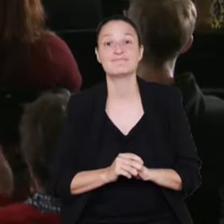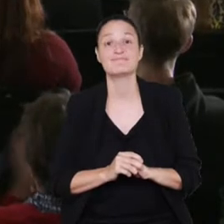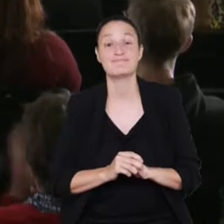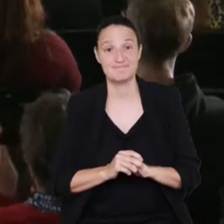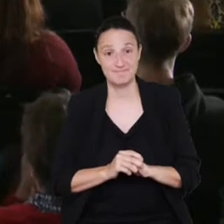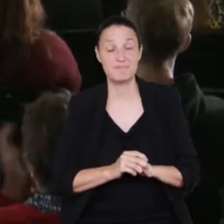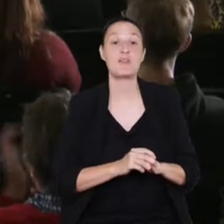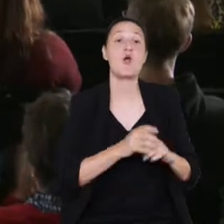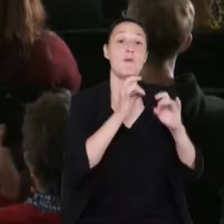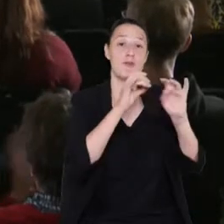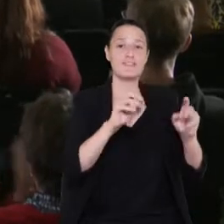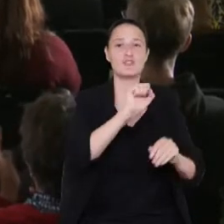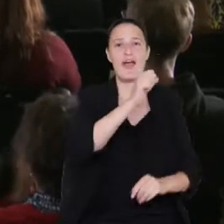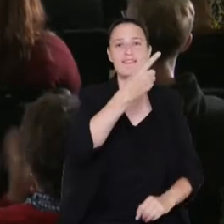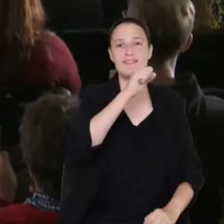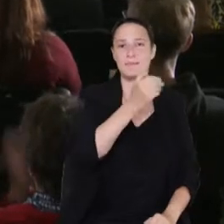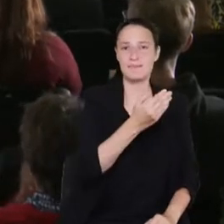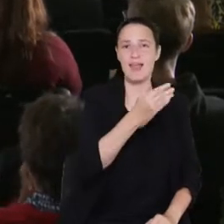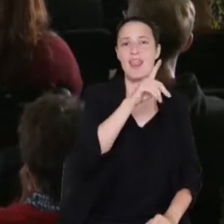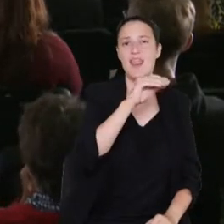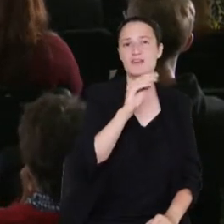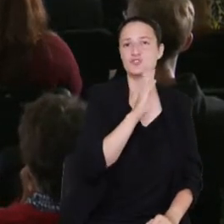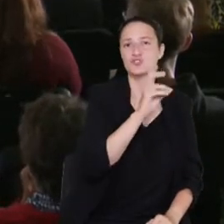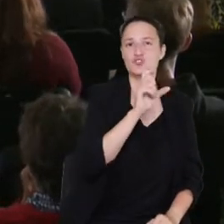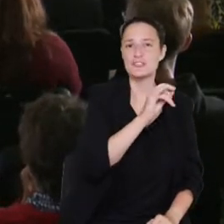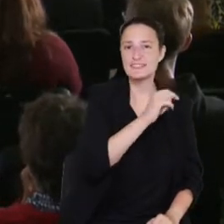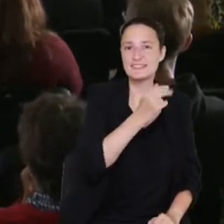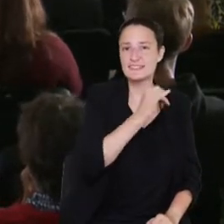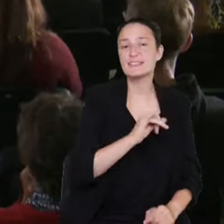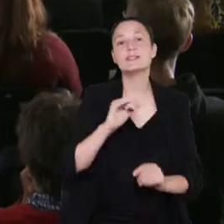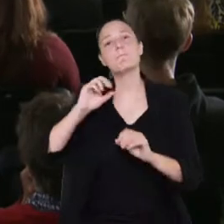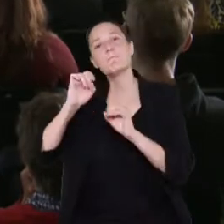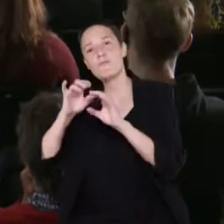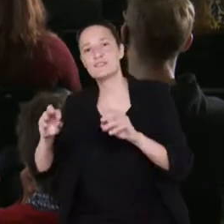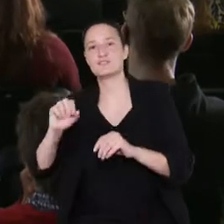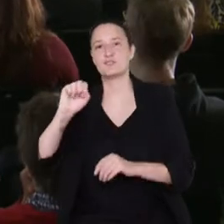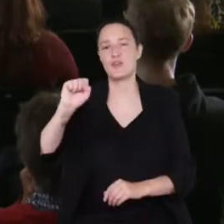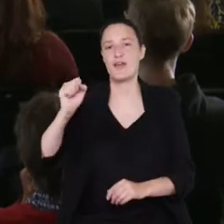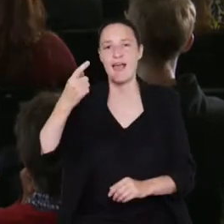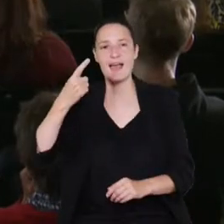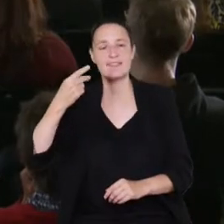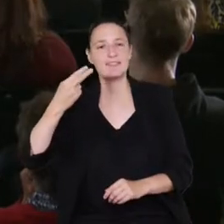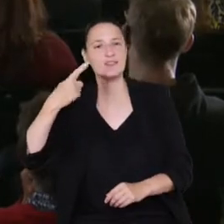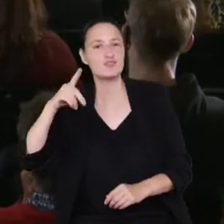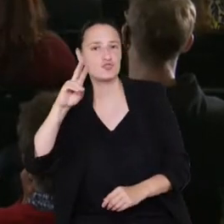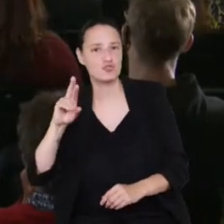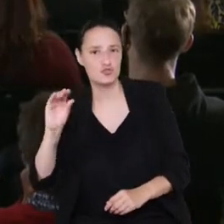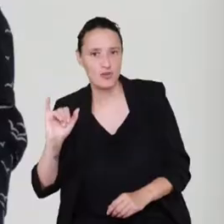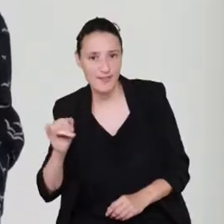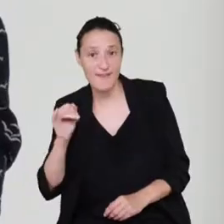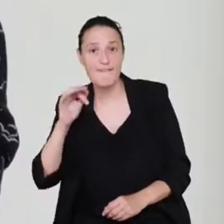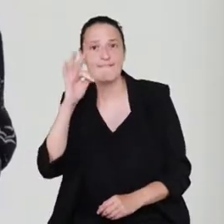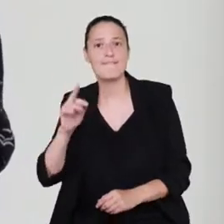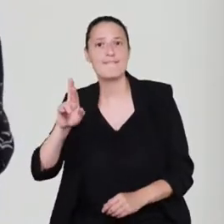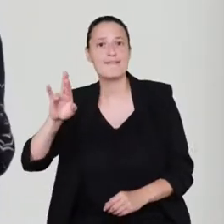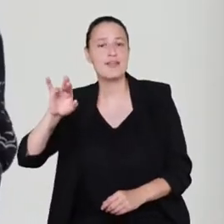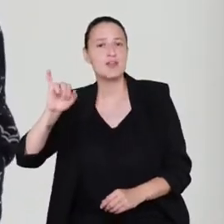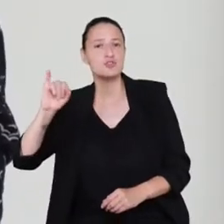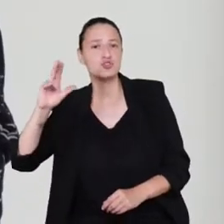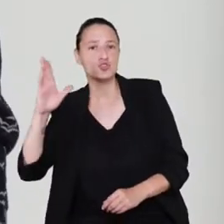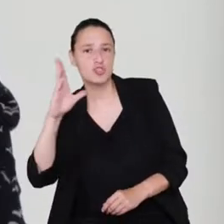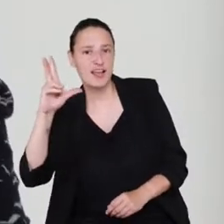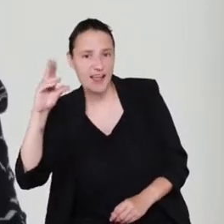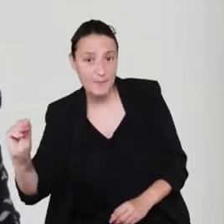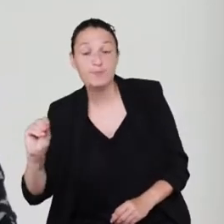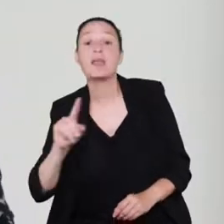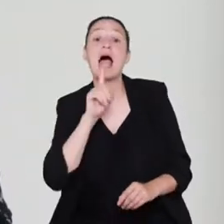Profesor Adam Leszczyński. Dziękuję bardzo. Profesor Andrzej Friszke. Drodzy Państwo, tam dziękuję. Z tyłu są dziewczyny z krytyki politycznej, które